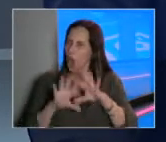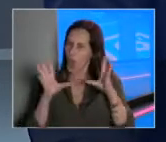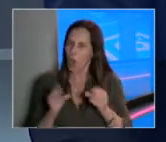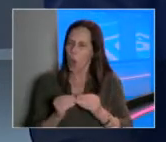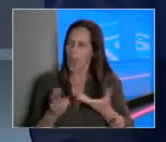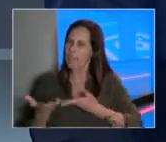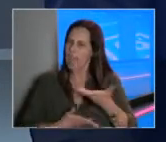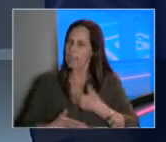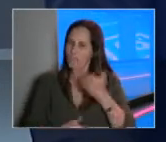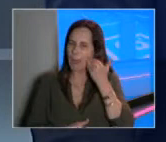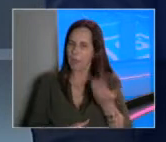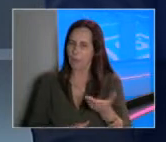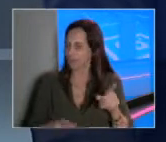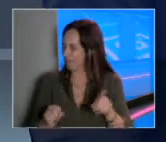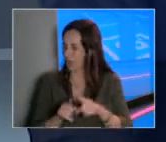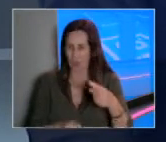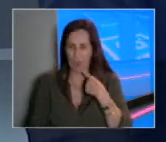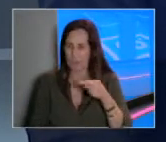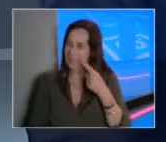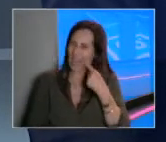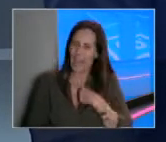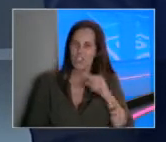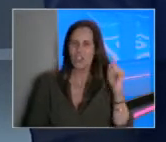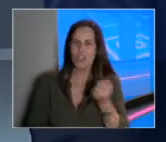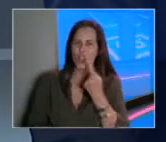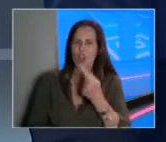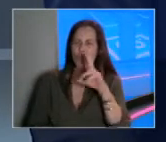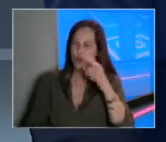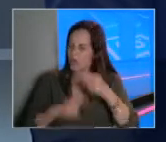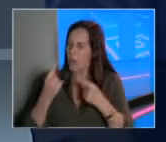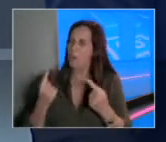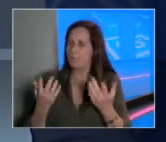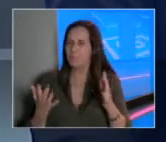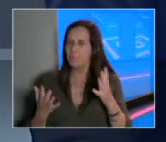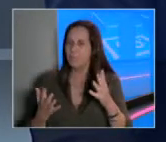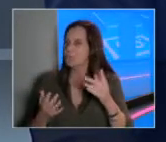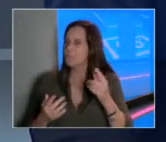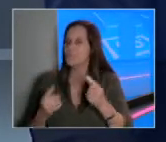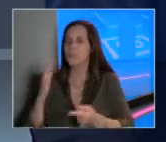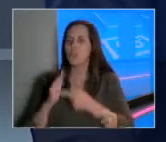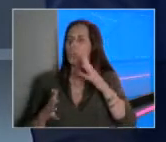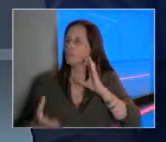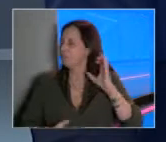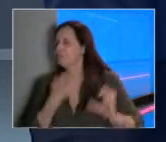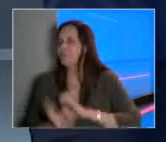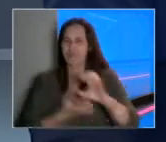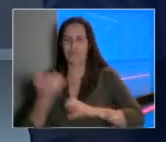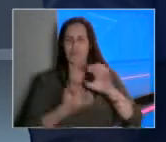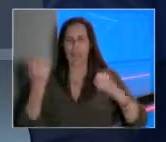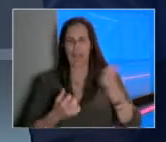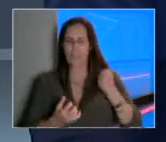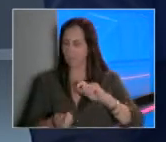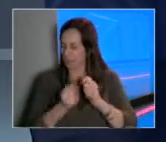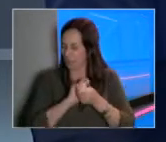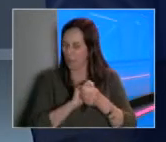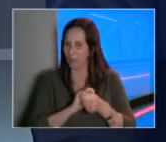מארג היחסים בארצות הברית, כי כמו שציינתי, זה נדמה שכל 30 שנה פחות או יותר, קפיצות כאלה, יש איזושהי מחאה גדולה,